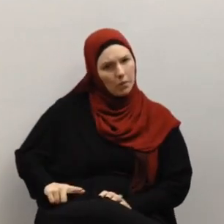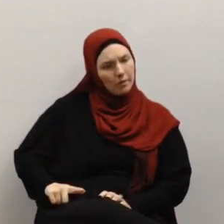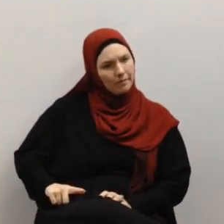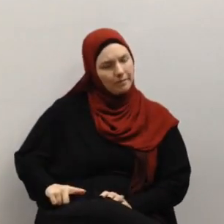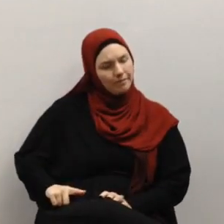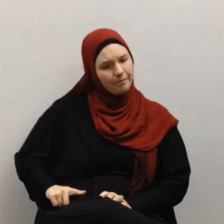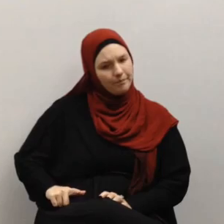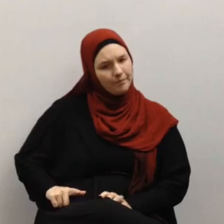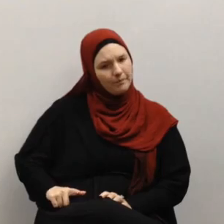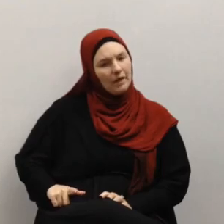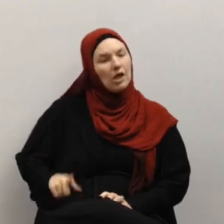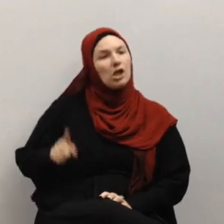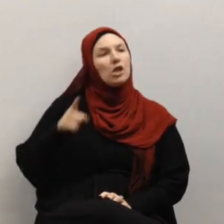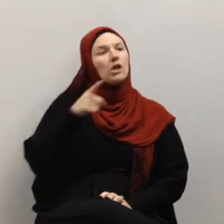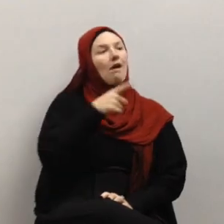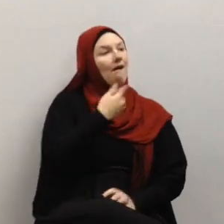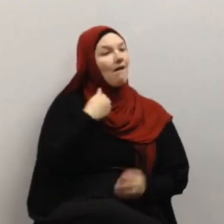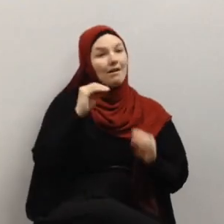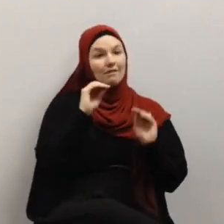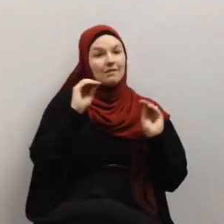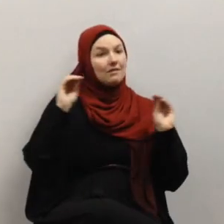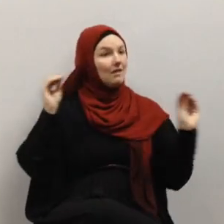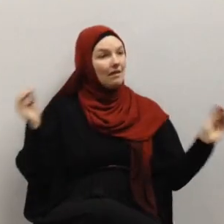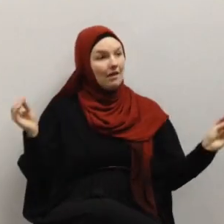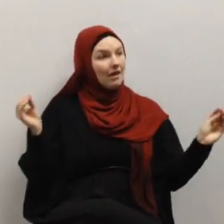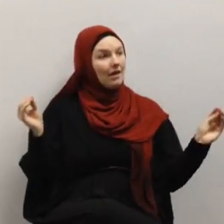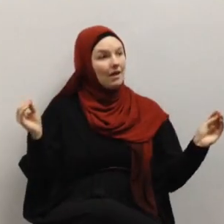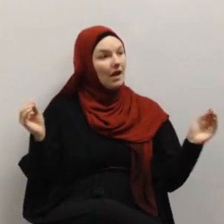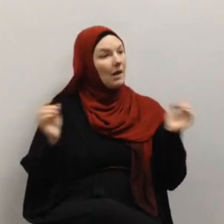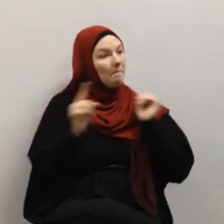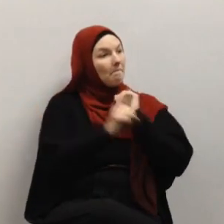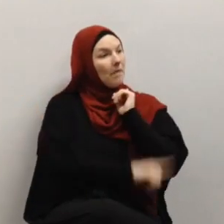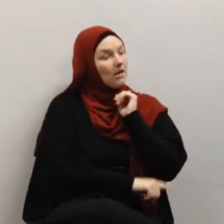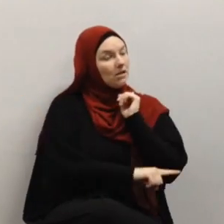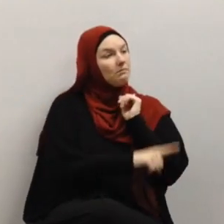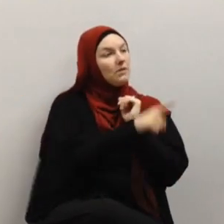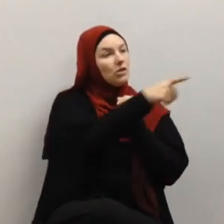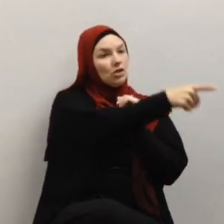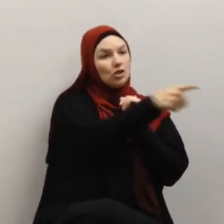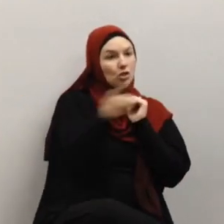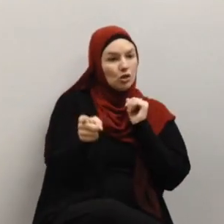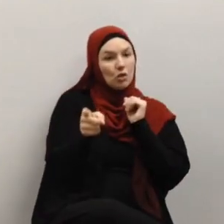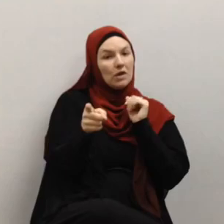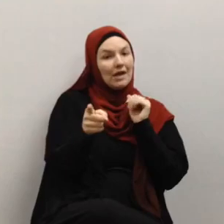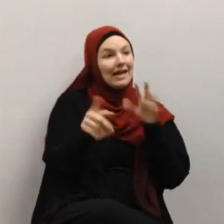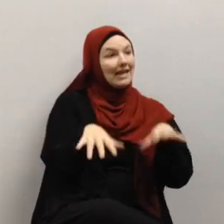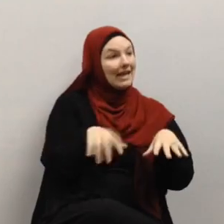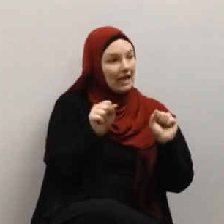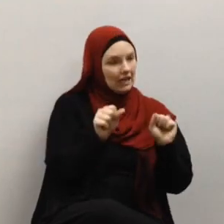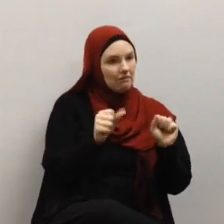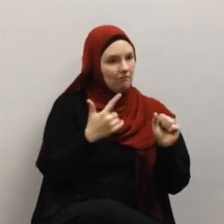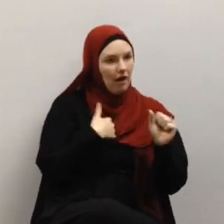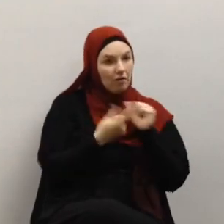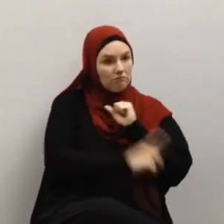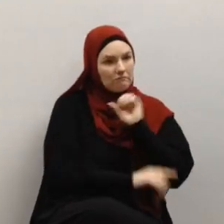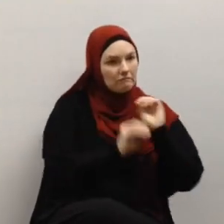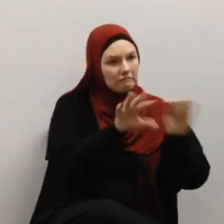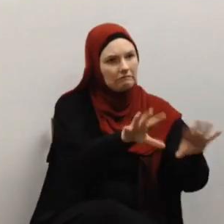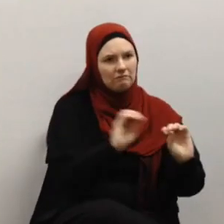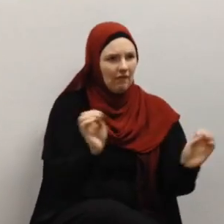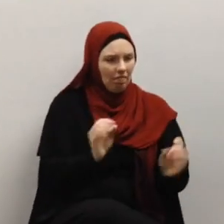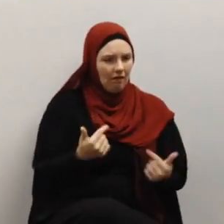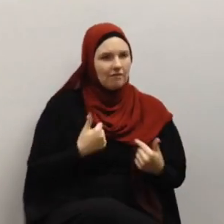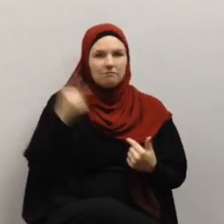nothing of the punishment you are urging and hastening. In الْحُكْمُ إِلَّا